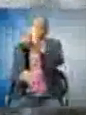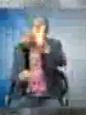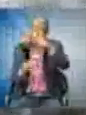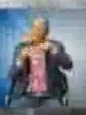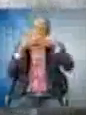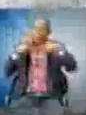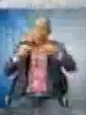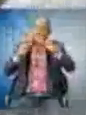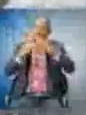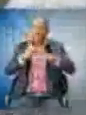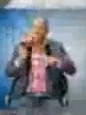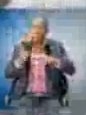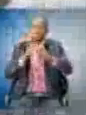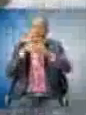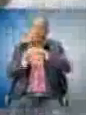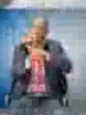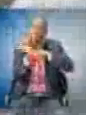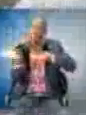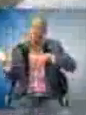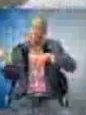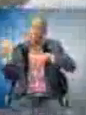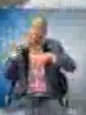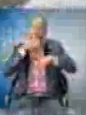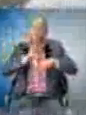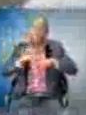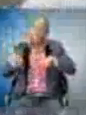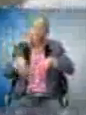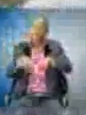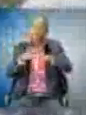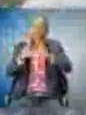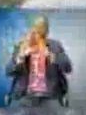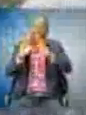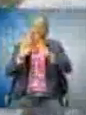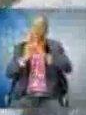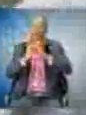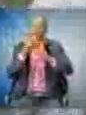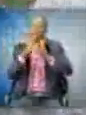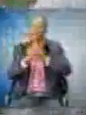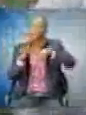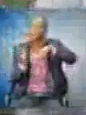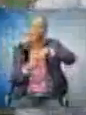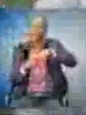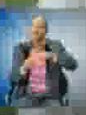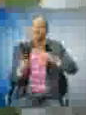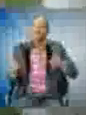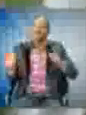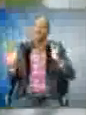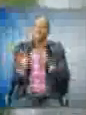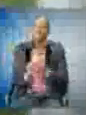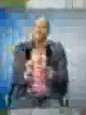coule là. Et les autres peuvent emprunter la route, l'ancienne route qui va là où nous étions au stade. Ça s'entoura, c'est